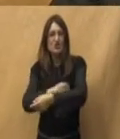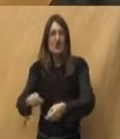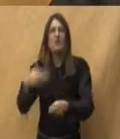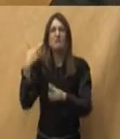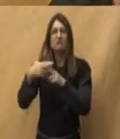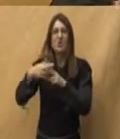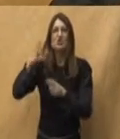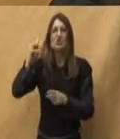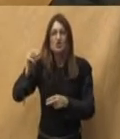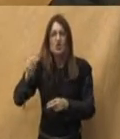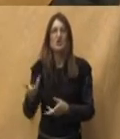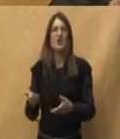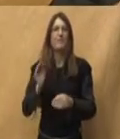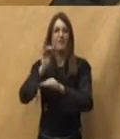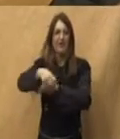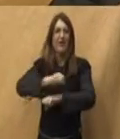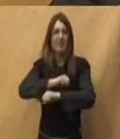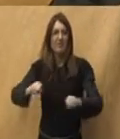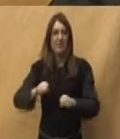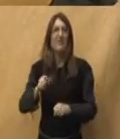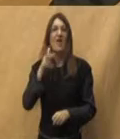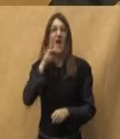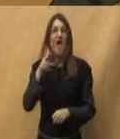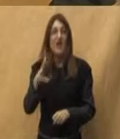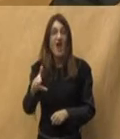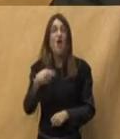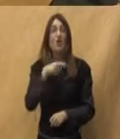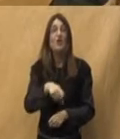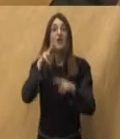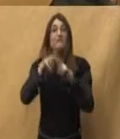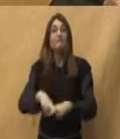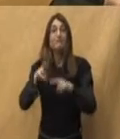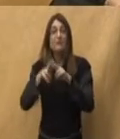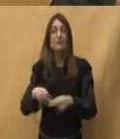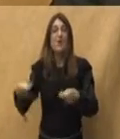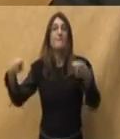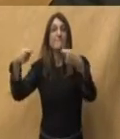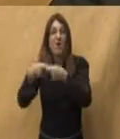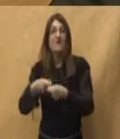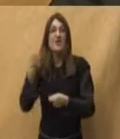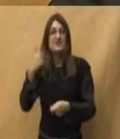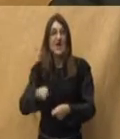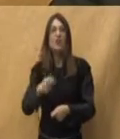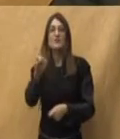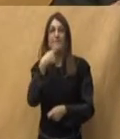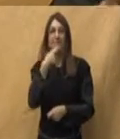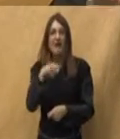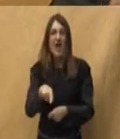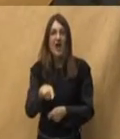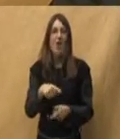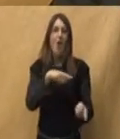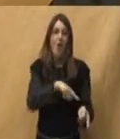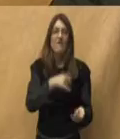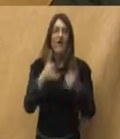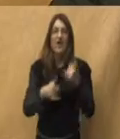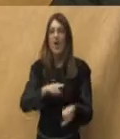dijabetes, pretilost, rak. Dakle, sve su to bolesti koje su direktno vezane sa prehranom na ovaj ili onaj